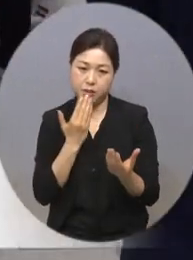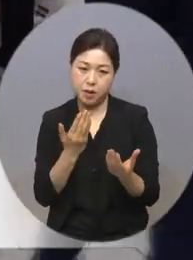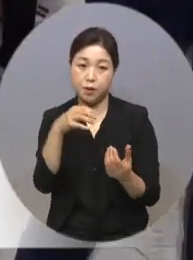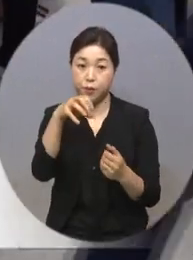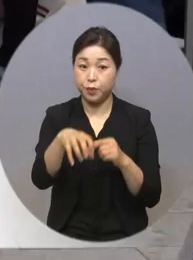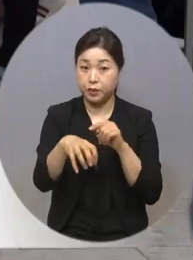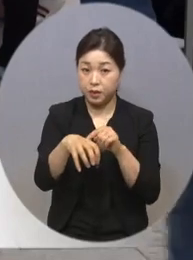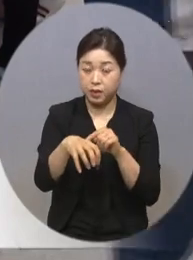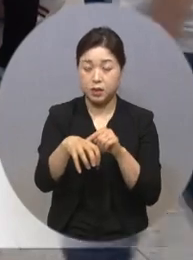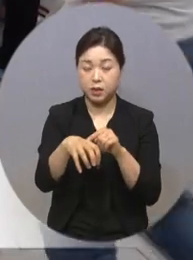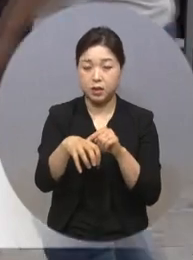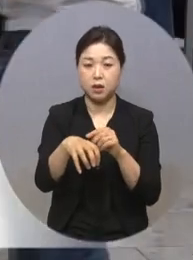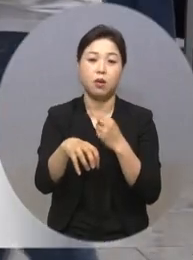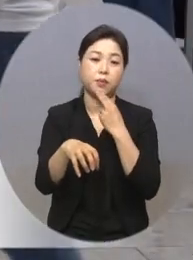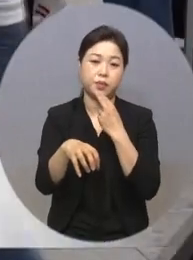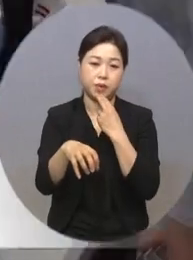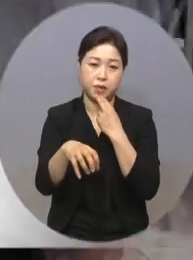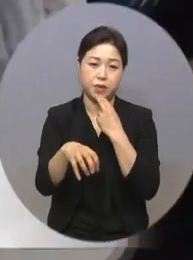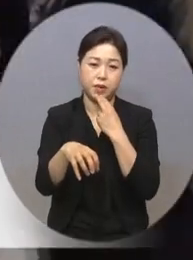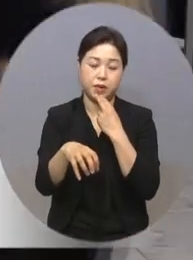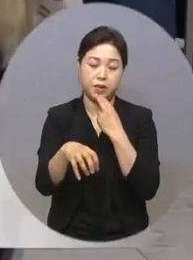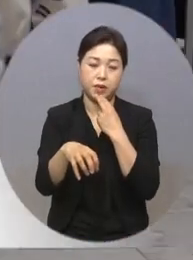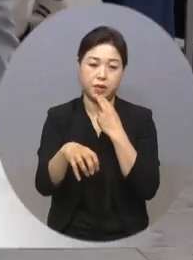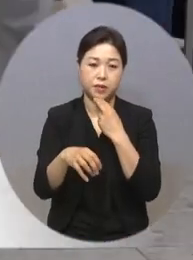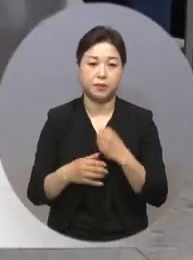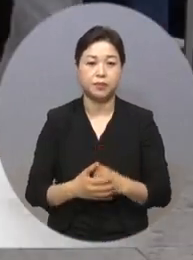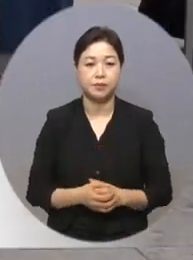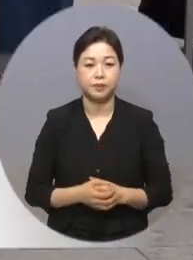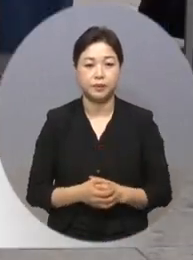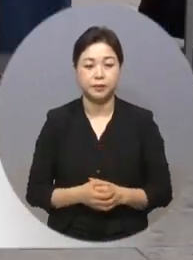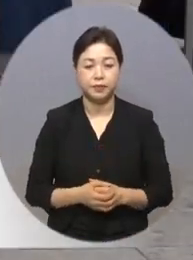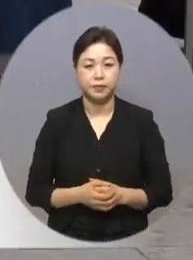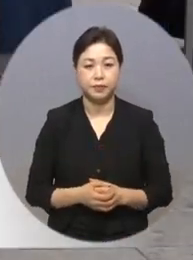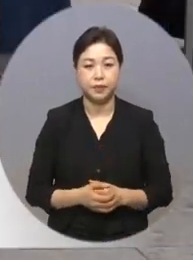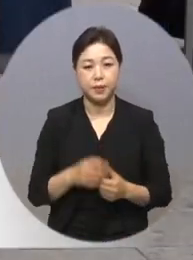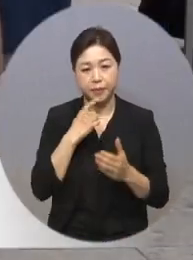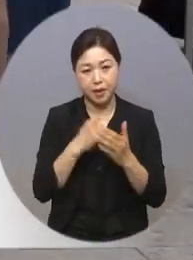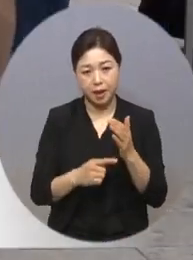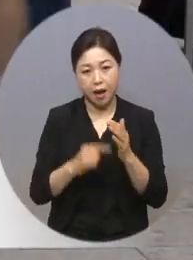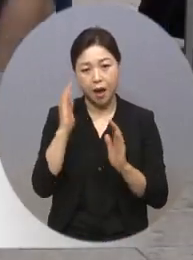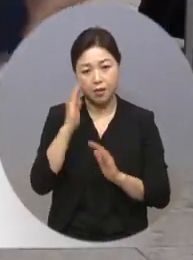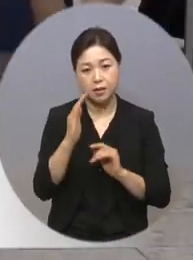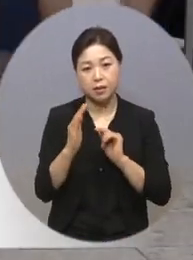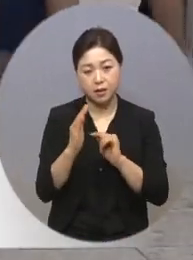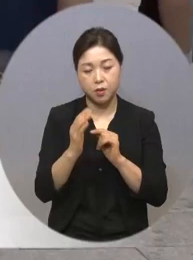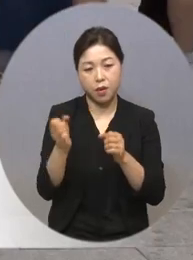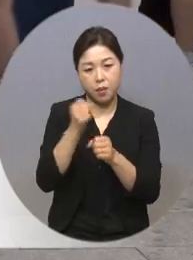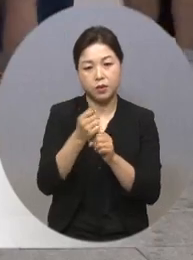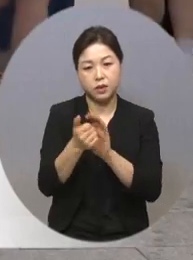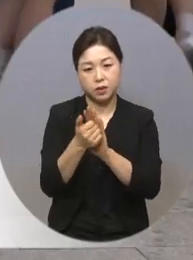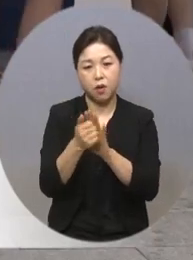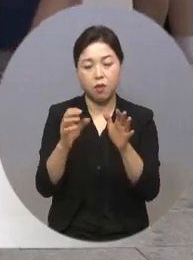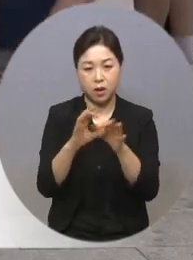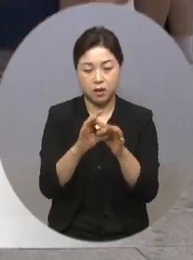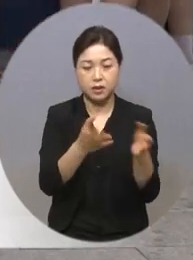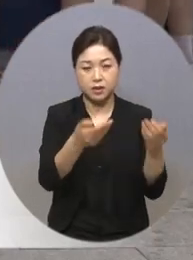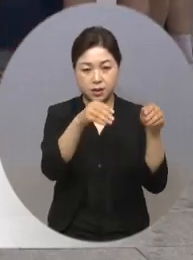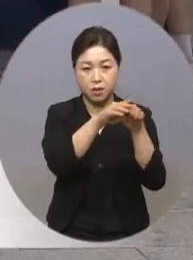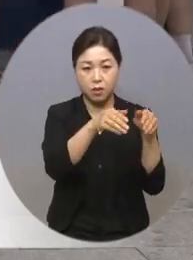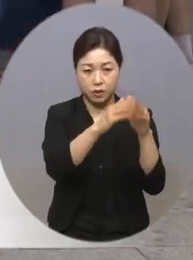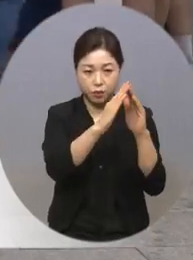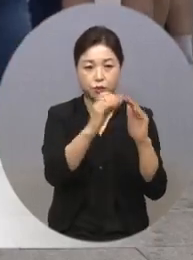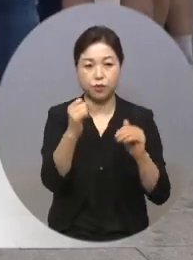있는 그런 공간조차도 사실 쉽지 않습니다. 피해학생 회복 지원에 대한 시설